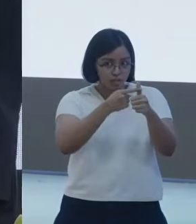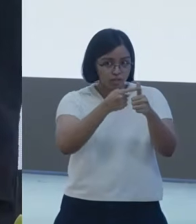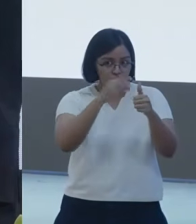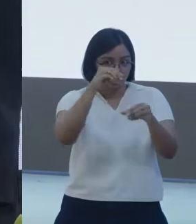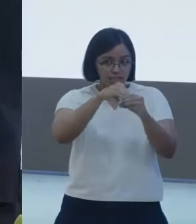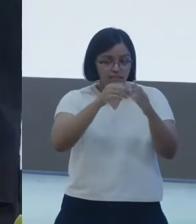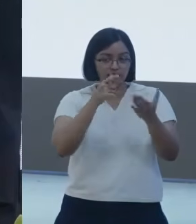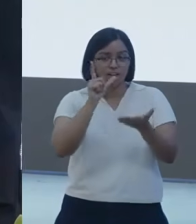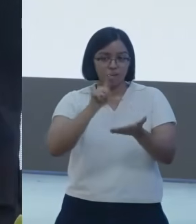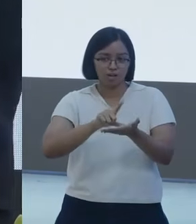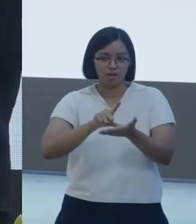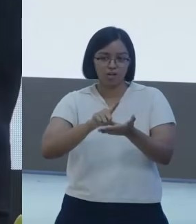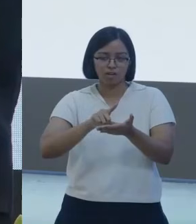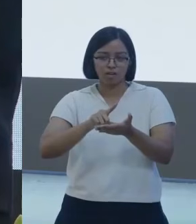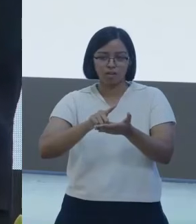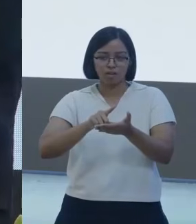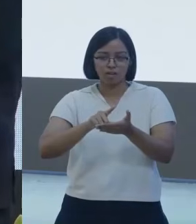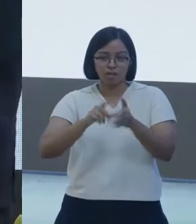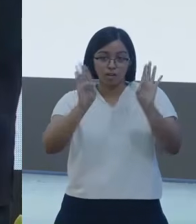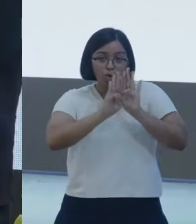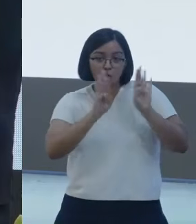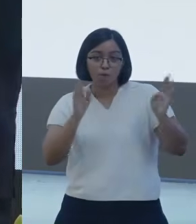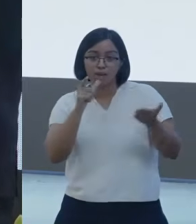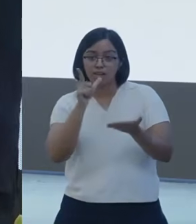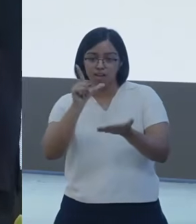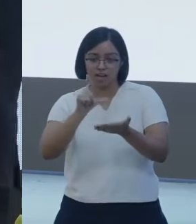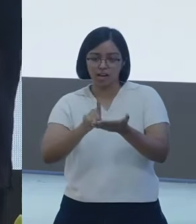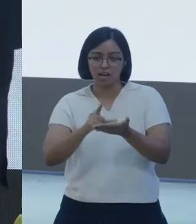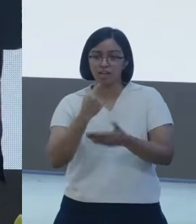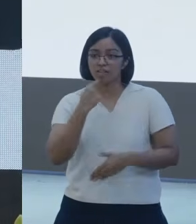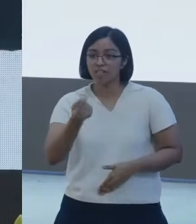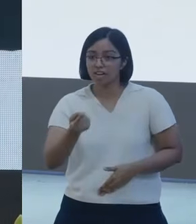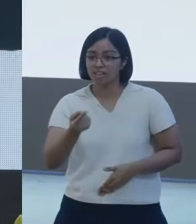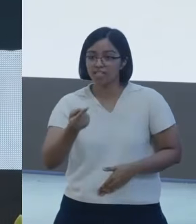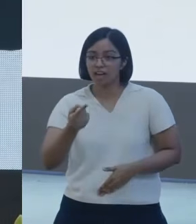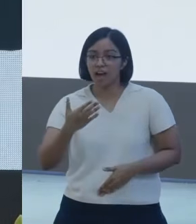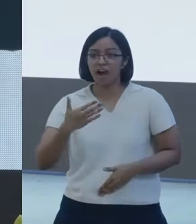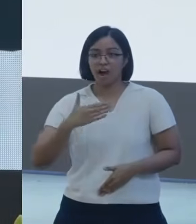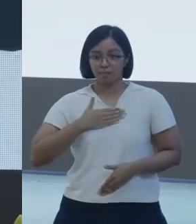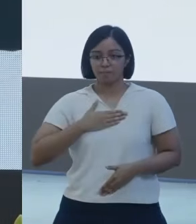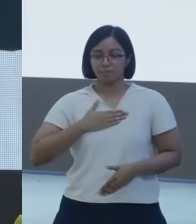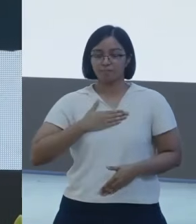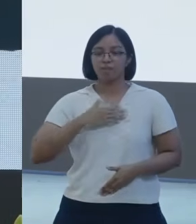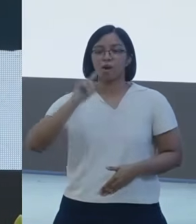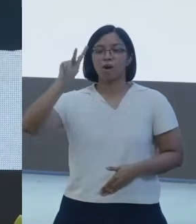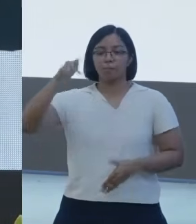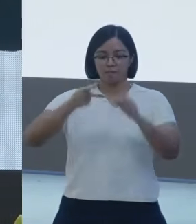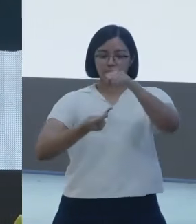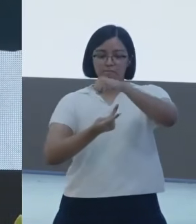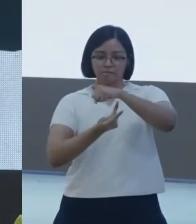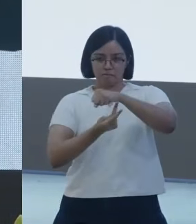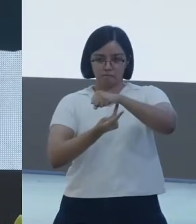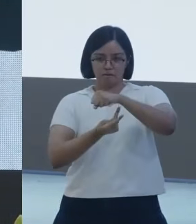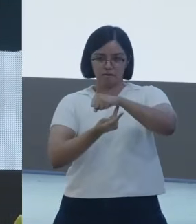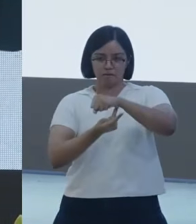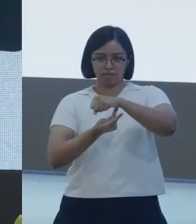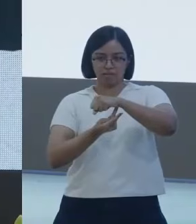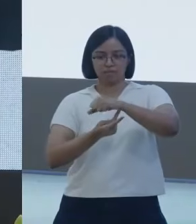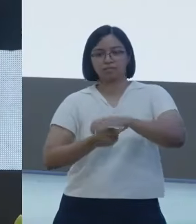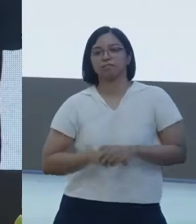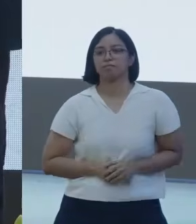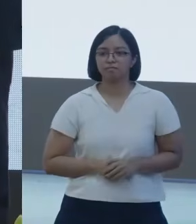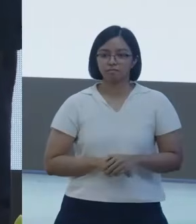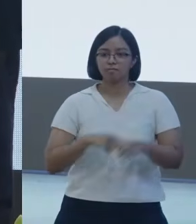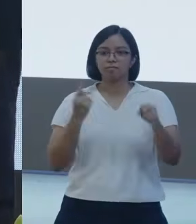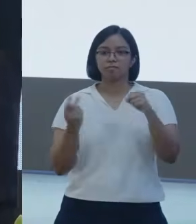kaagad kung sino ang sumulat, at kung kilala nyo si Paul, alam nyo na siguro kaagad kung ano siguro ang sasabihin